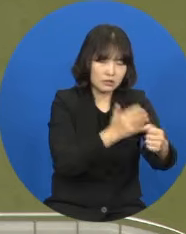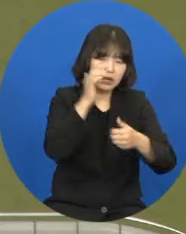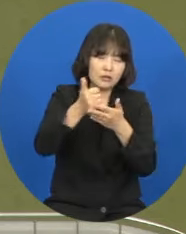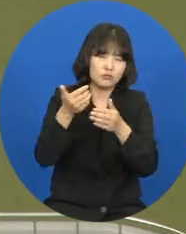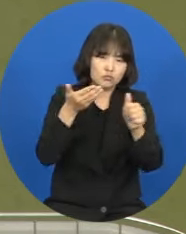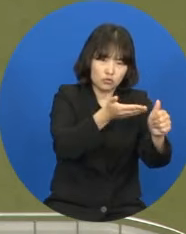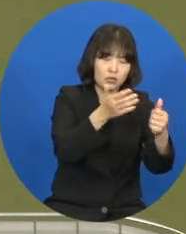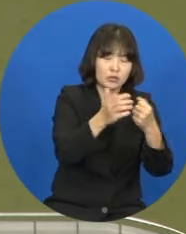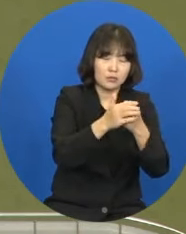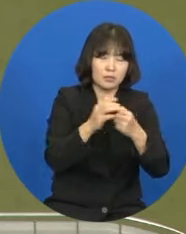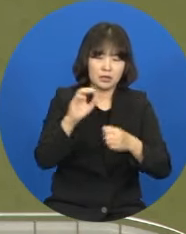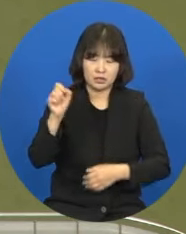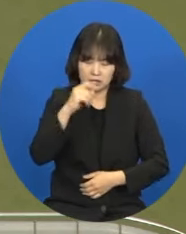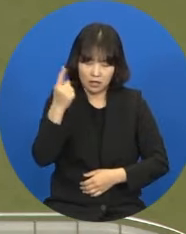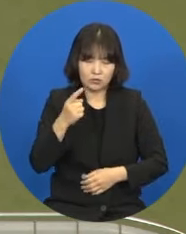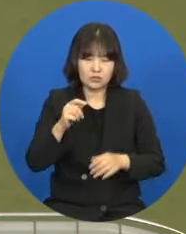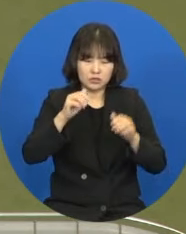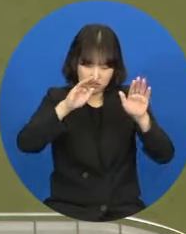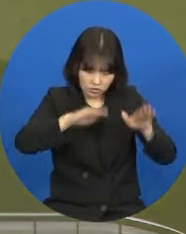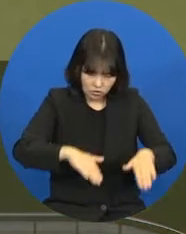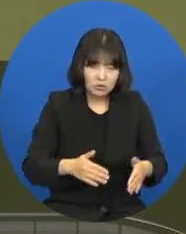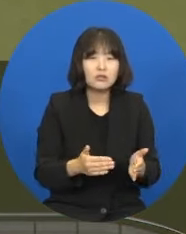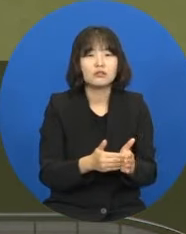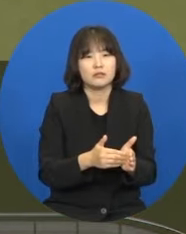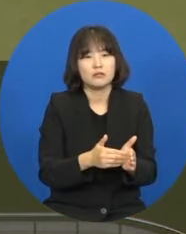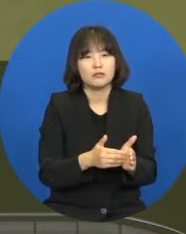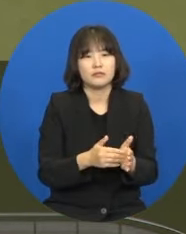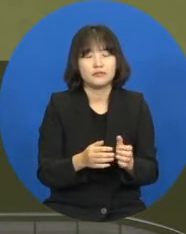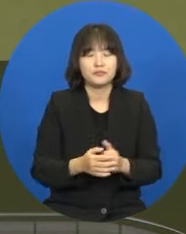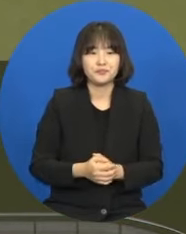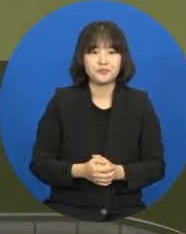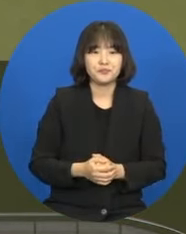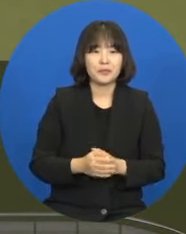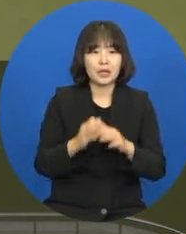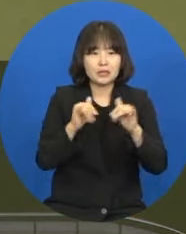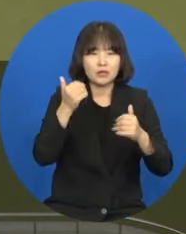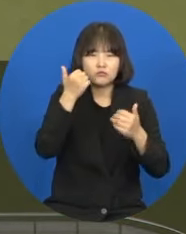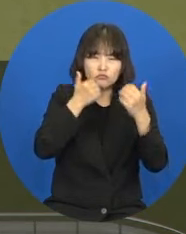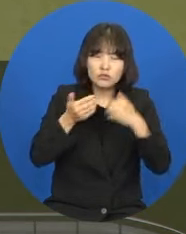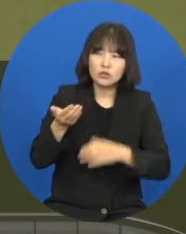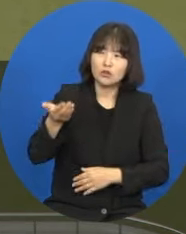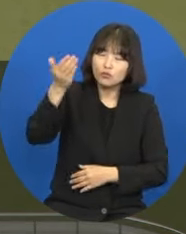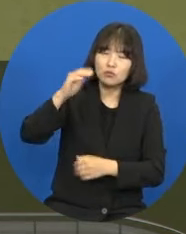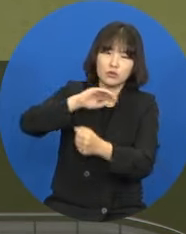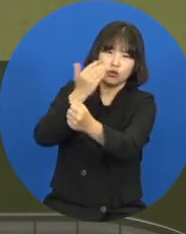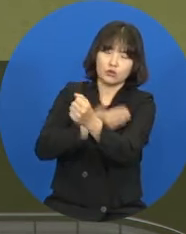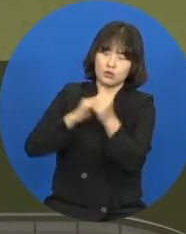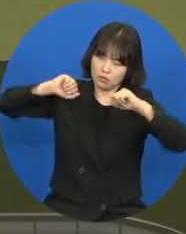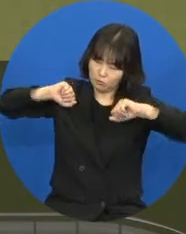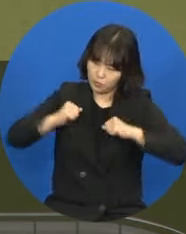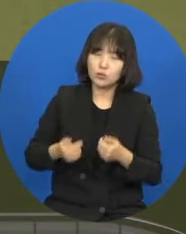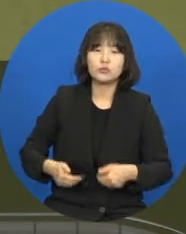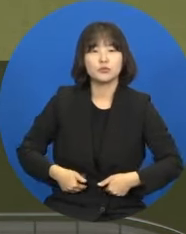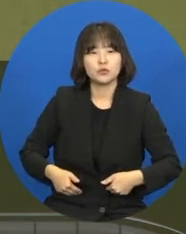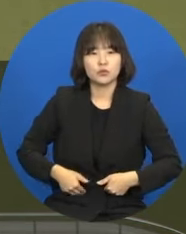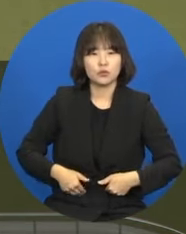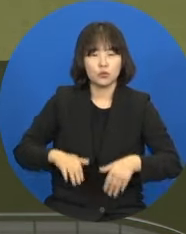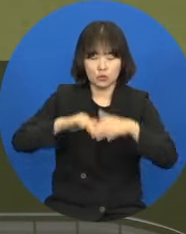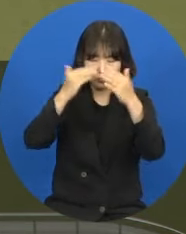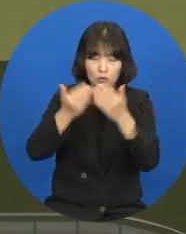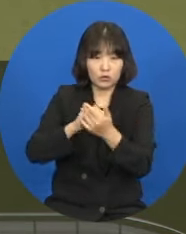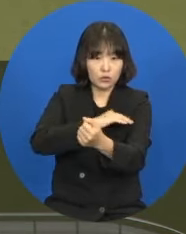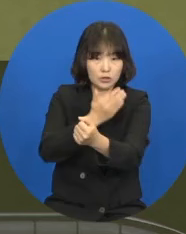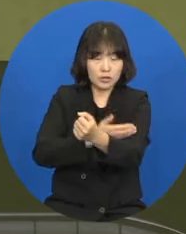거거든요 로마서 13장 1절에 사람은 누구나 위에 있는 권세에 복종해야 합니다라고 말씀이 있죠 모든 권세는